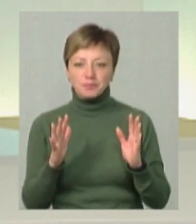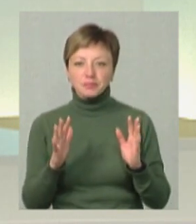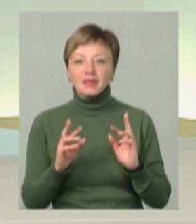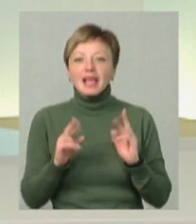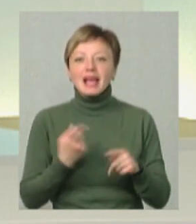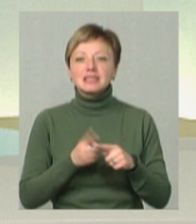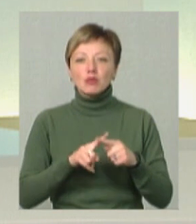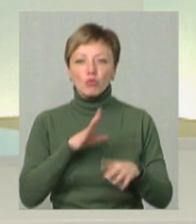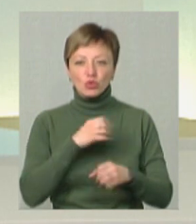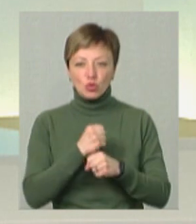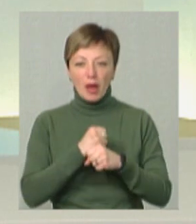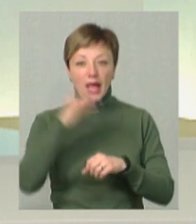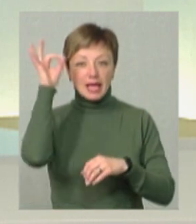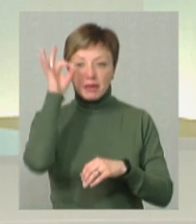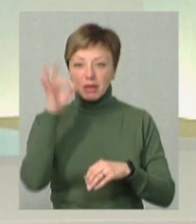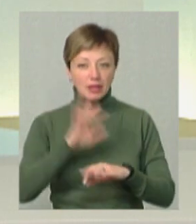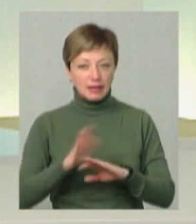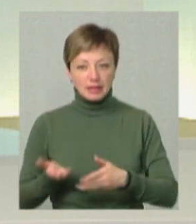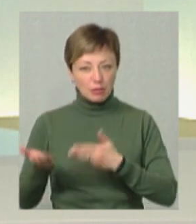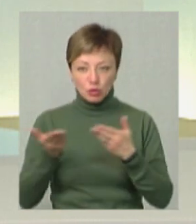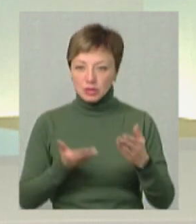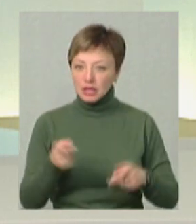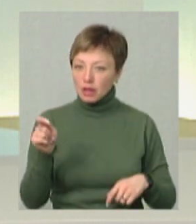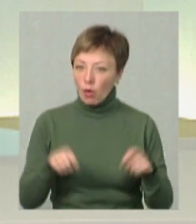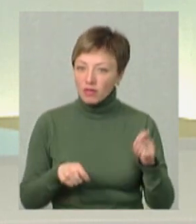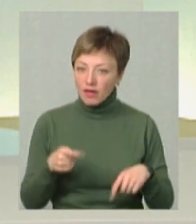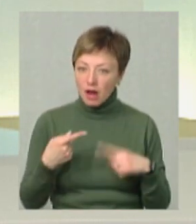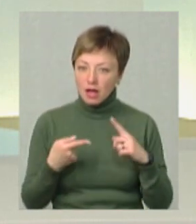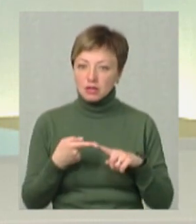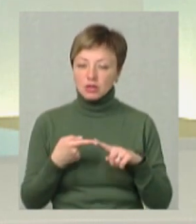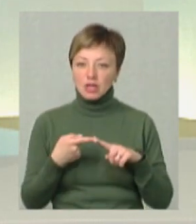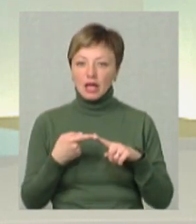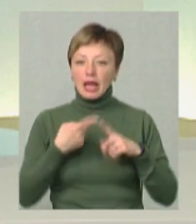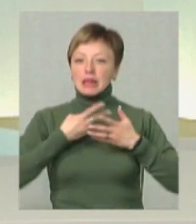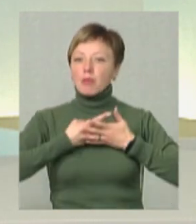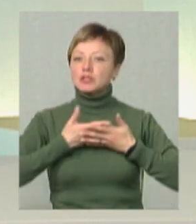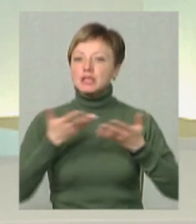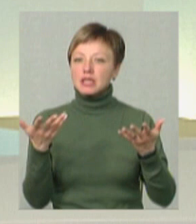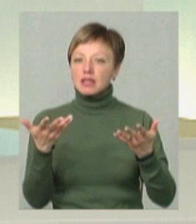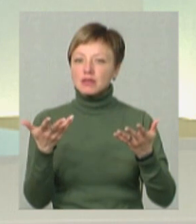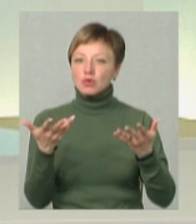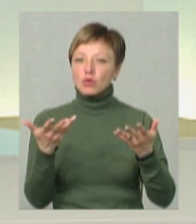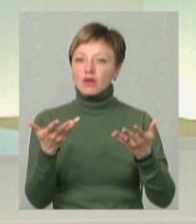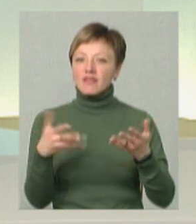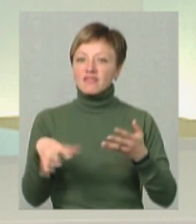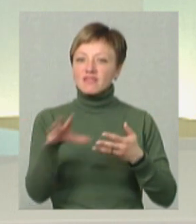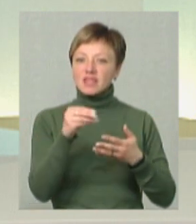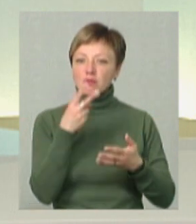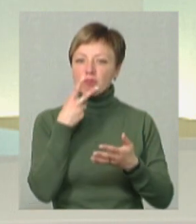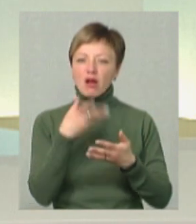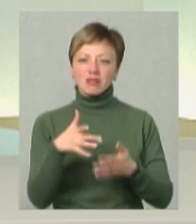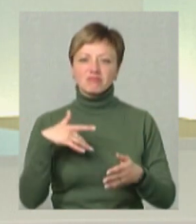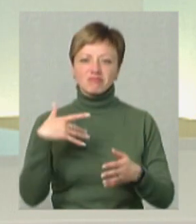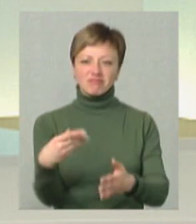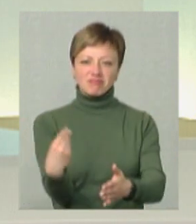як це було зроблено. Німеччину не запросили на конференцію. Її демонстративно всім показували, що